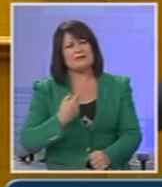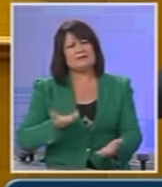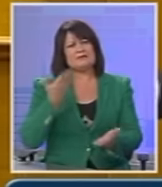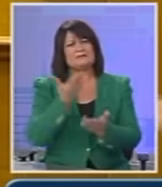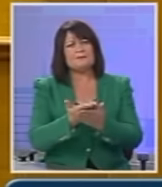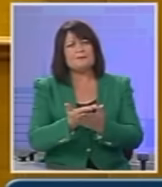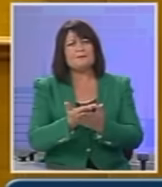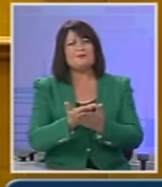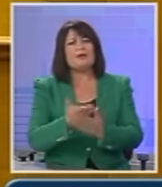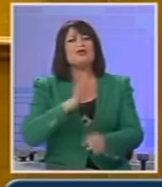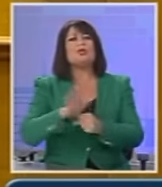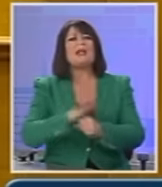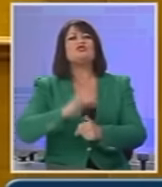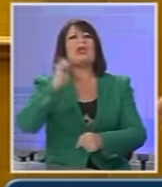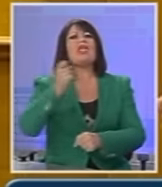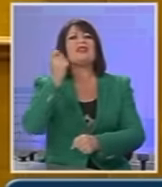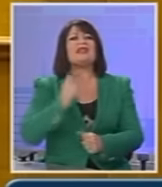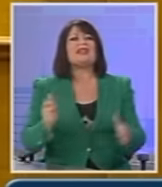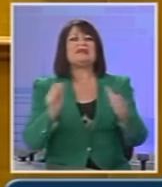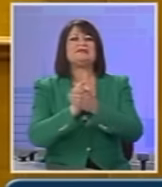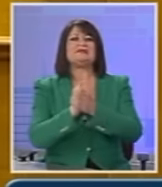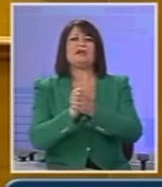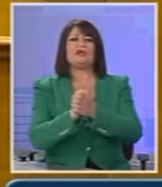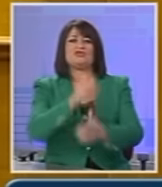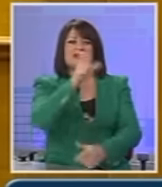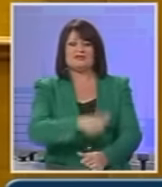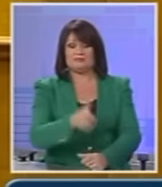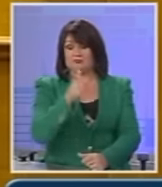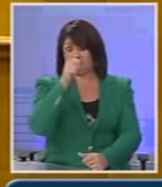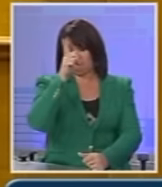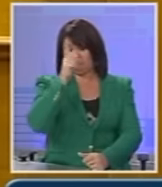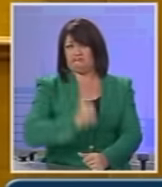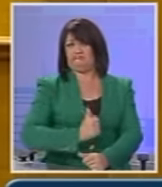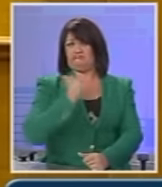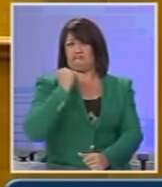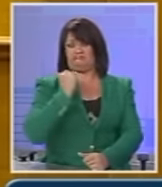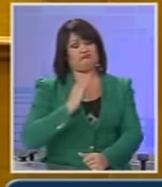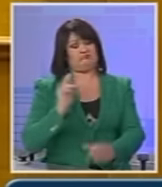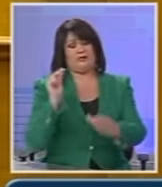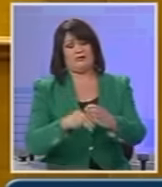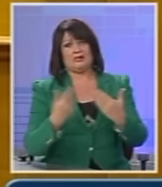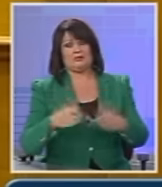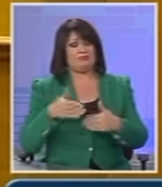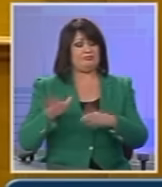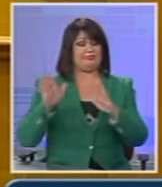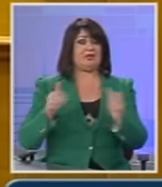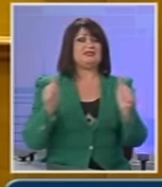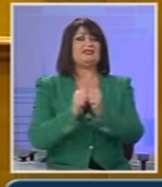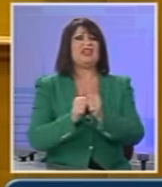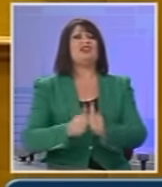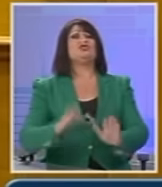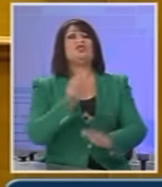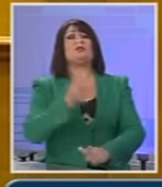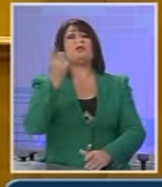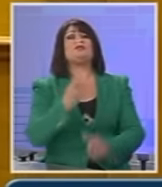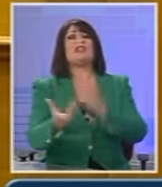ένα μίνιμουμ εθνικής συνεννόησης, εσείς την απορρίψατε με αλαζονία. Οδηγήσατε τη χώρα σε εκλογές, πήρατε την πλειοψηφία με τον